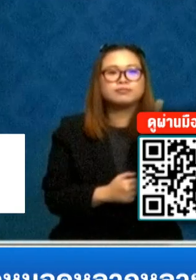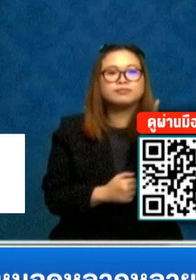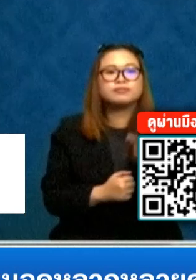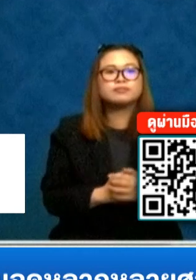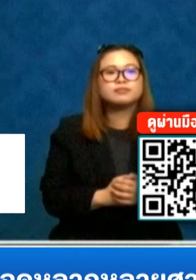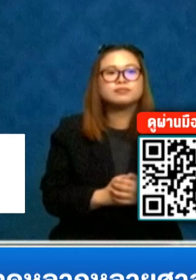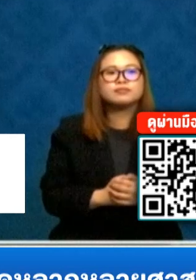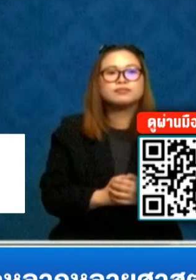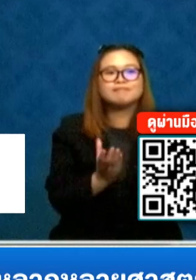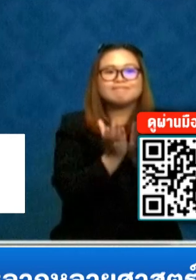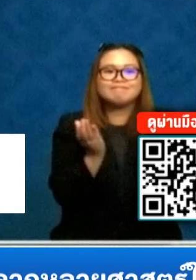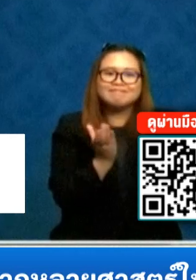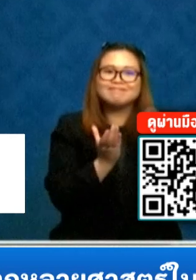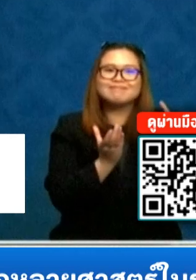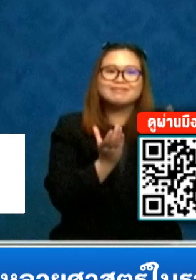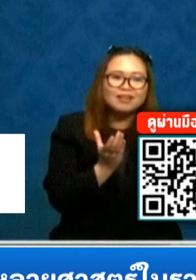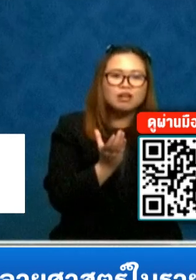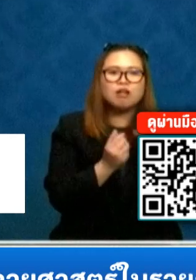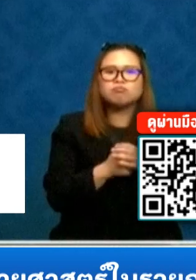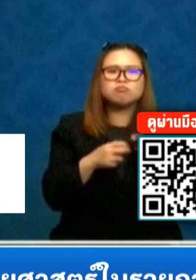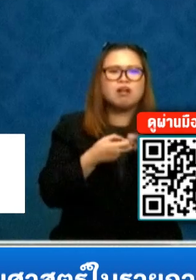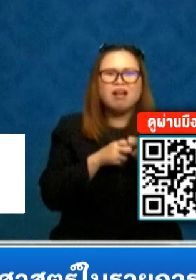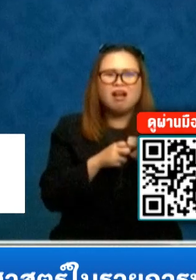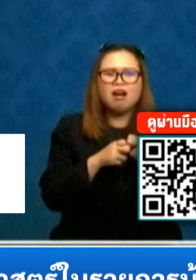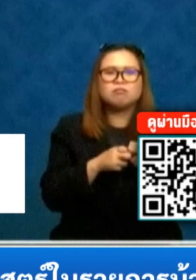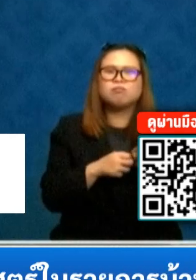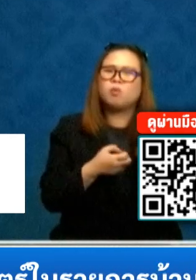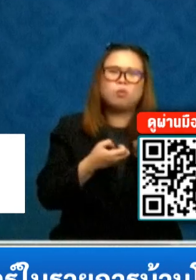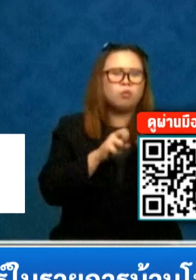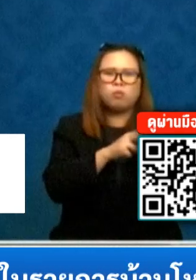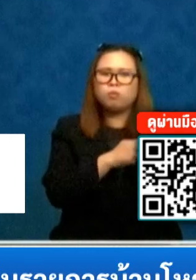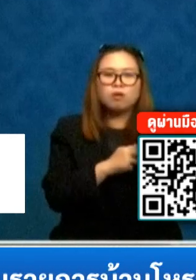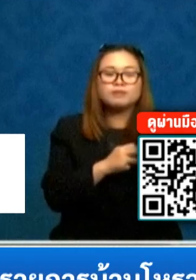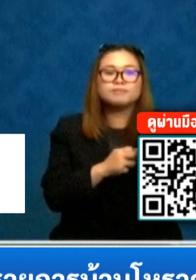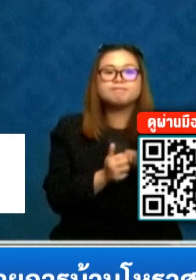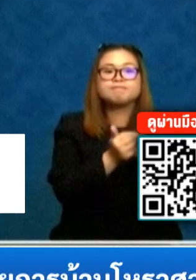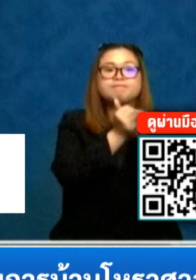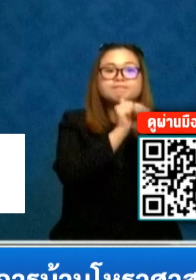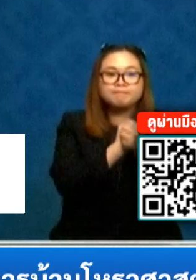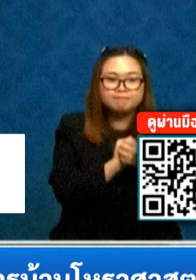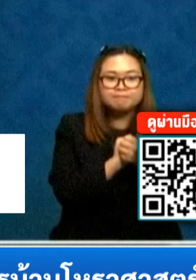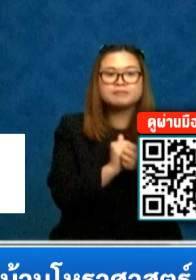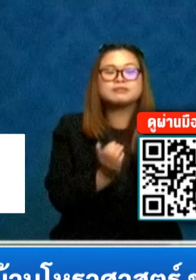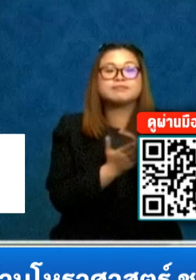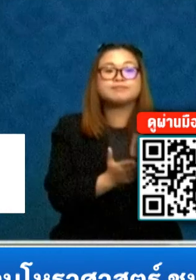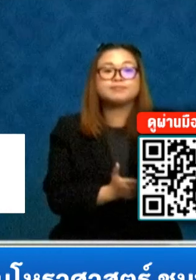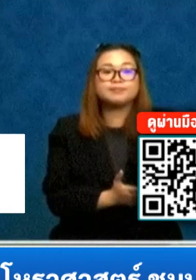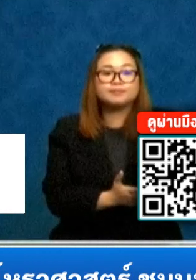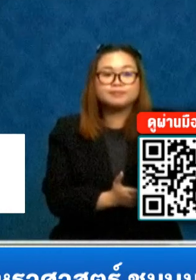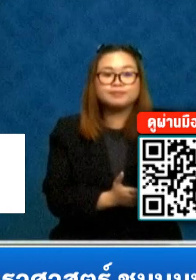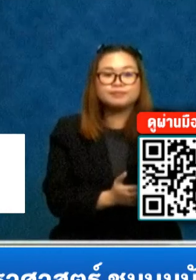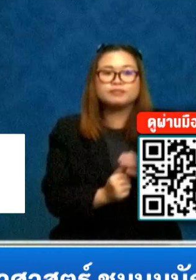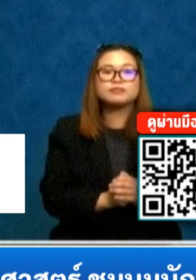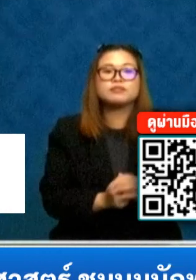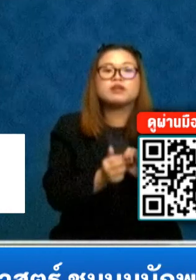จริยธรรมมาว่ากันเป็นเรื่องใหญ่นี่ครับทำให้อาจจะต้องมีการจ่ายเป็นเงินสดทำให้จ่ายไปที่กลุ่มเป